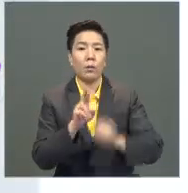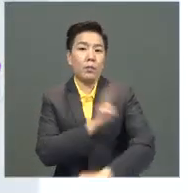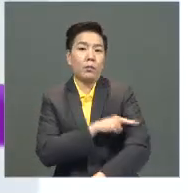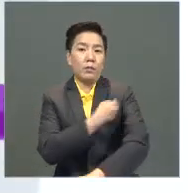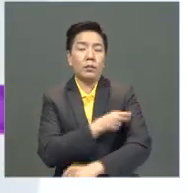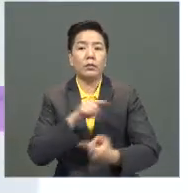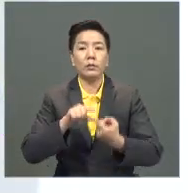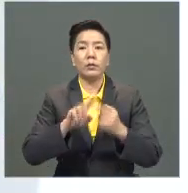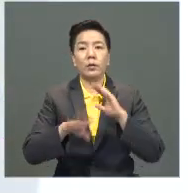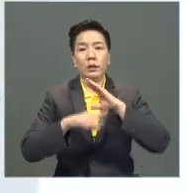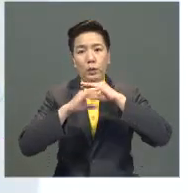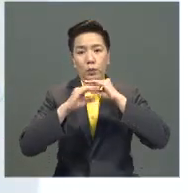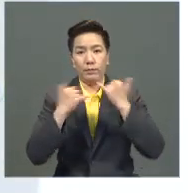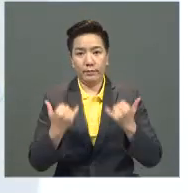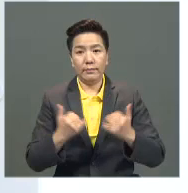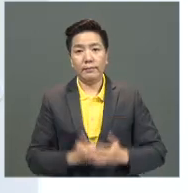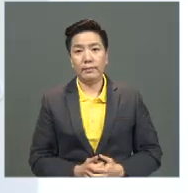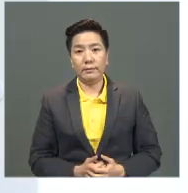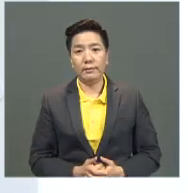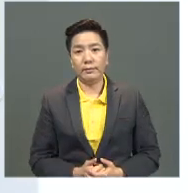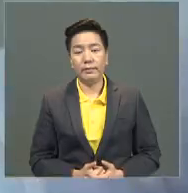พทย์สาธารณสุขจังหวัดระยองกันค่ะ